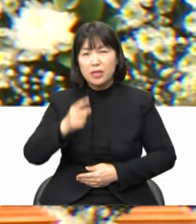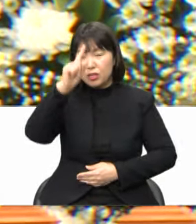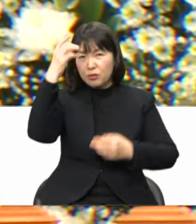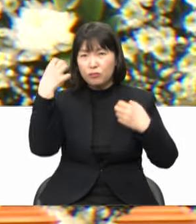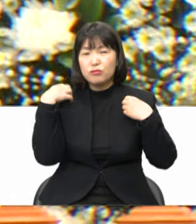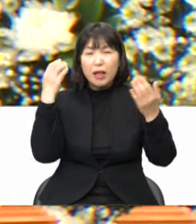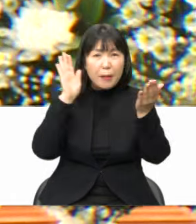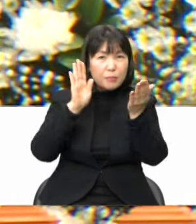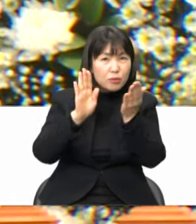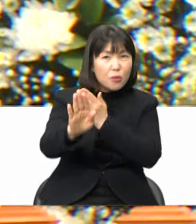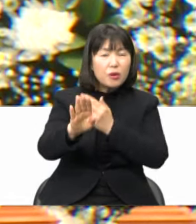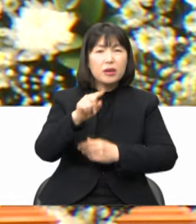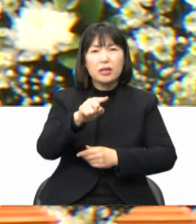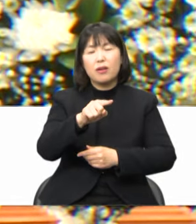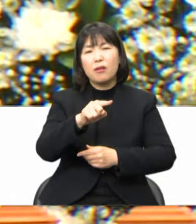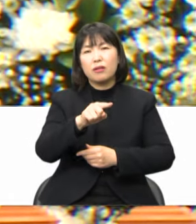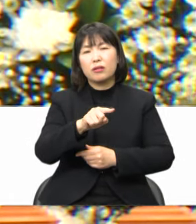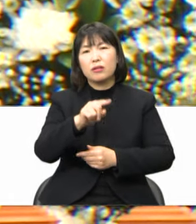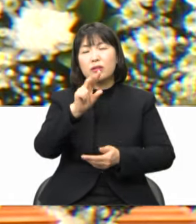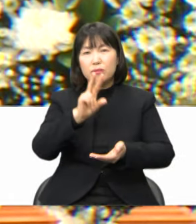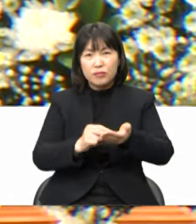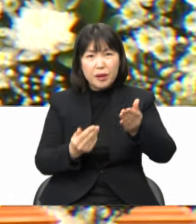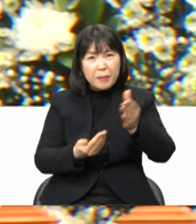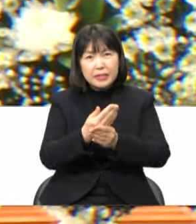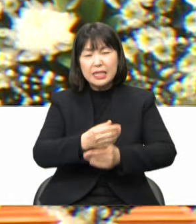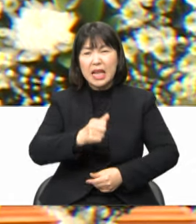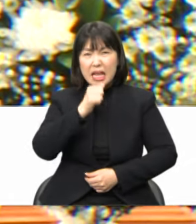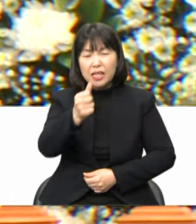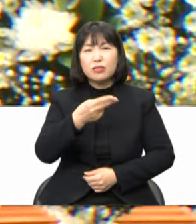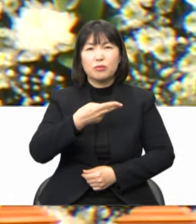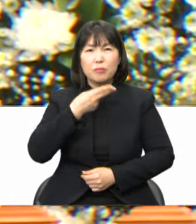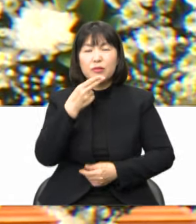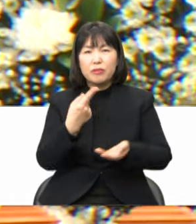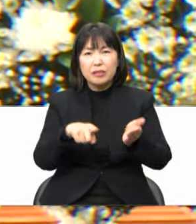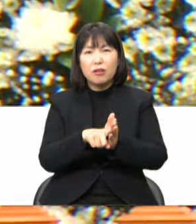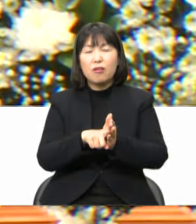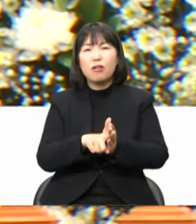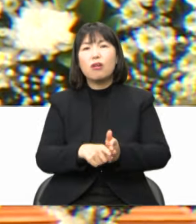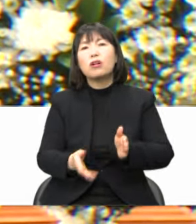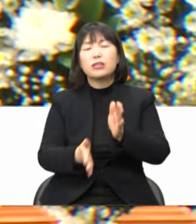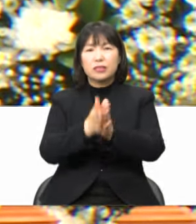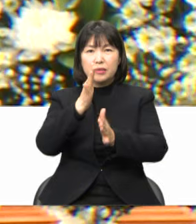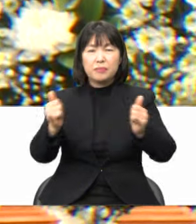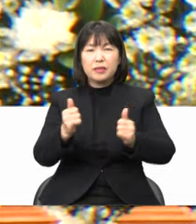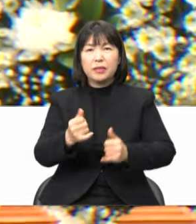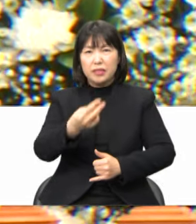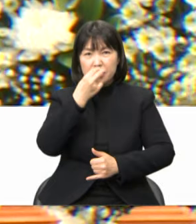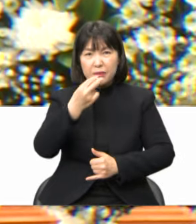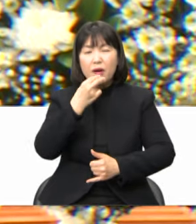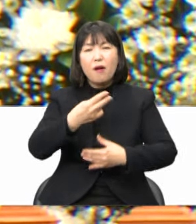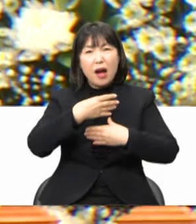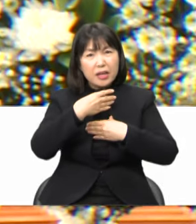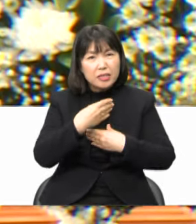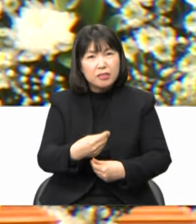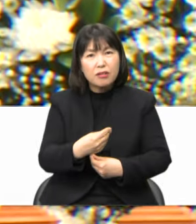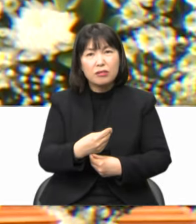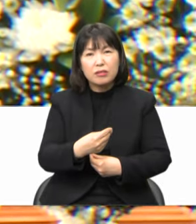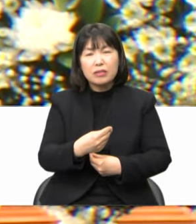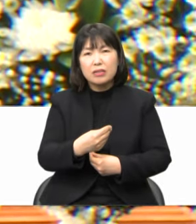앞으로 이러한 비극이 다시는 없도록 국민의 생명과 안전을 국정의